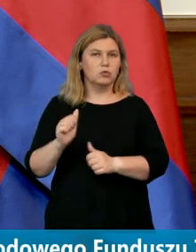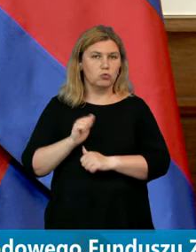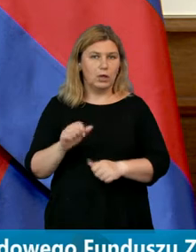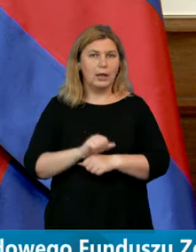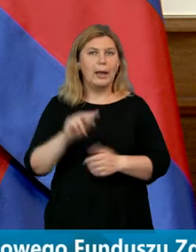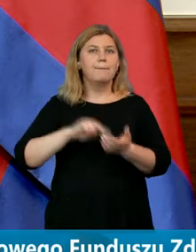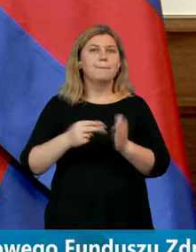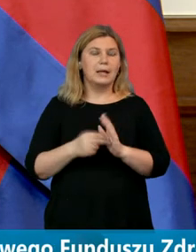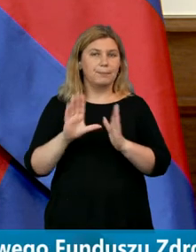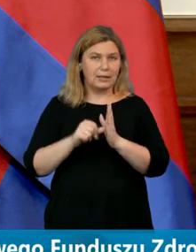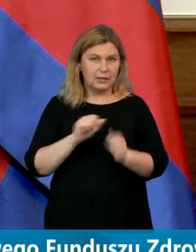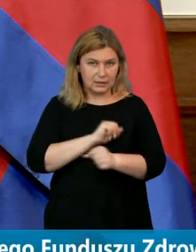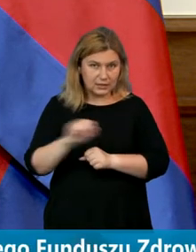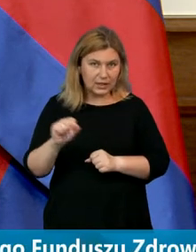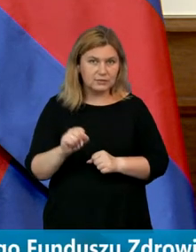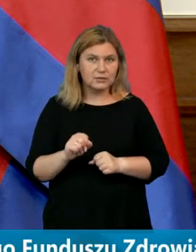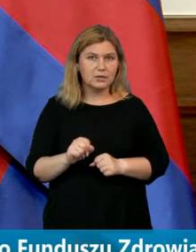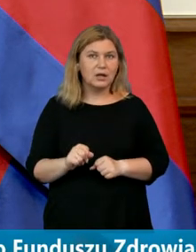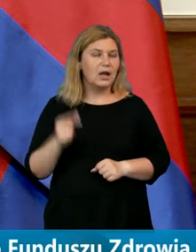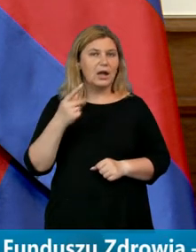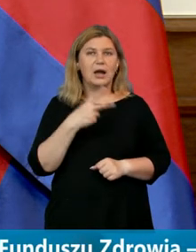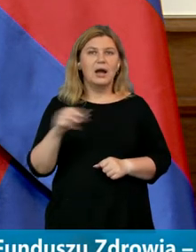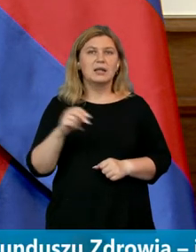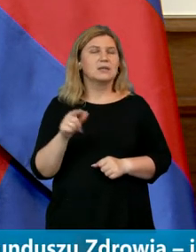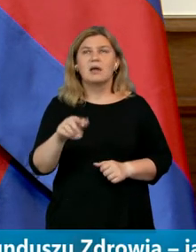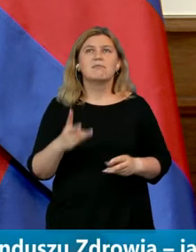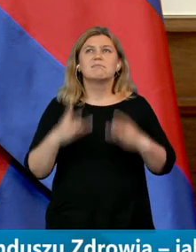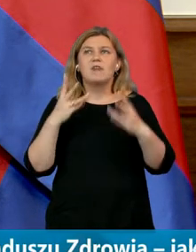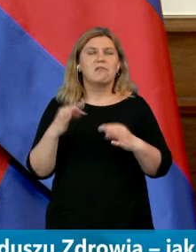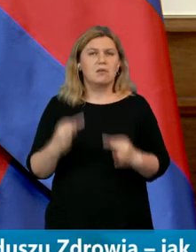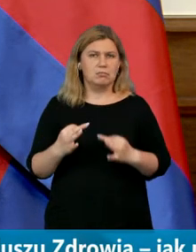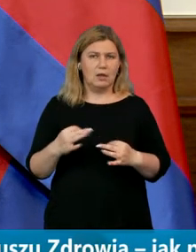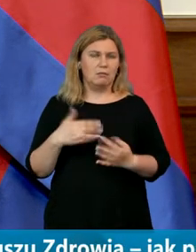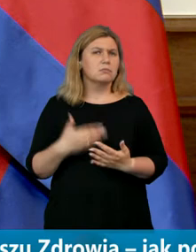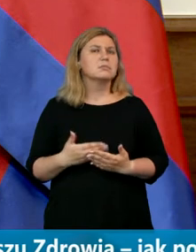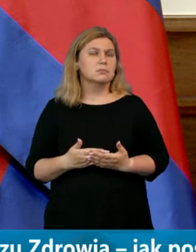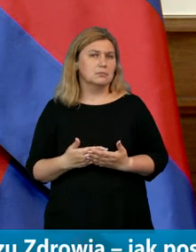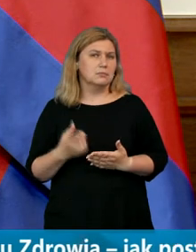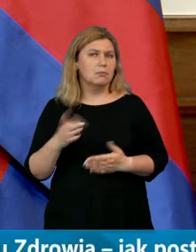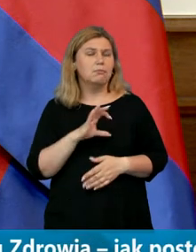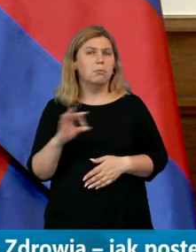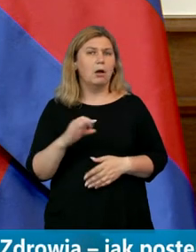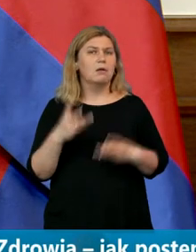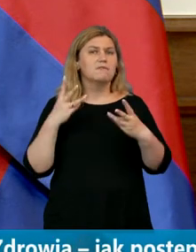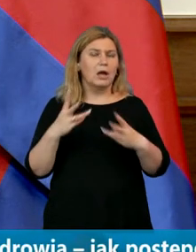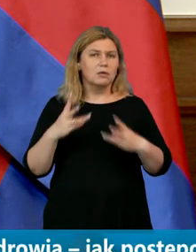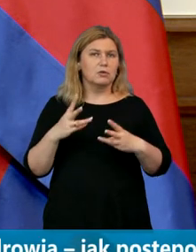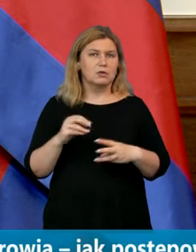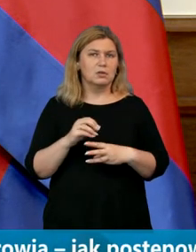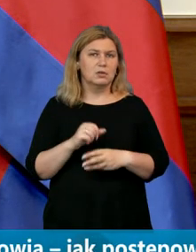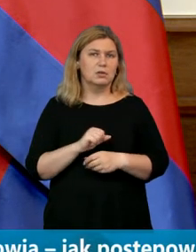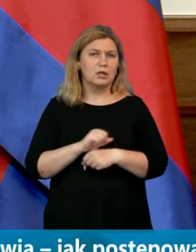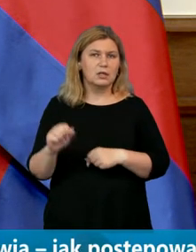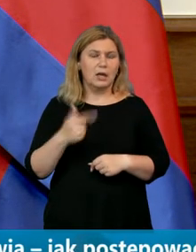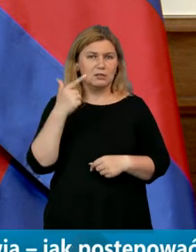linia tramwajowa, natomiast ona nie jest priorytetowa w tej chwili, dlatego że priorytetem są objęte